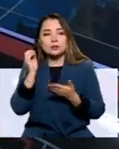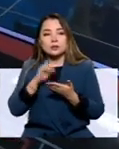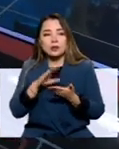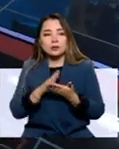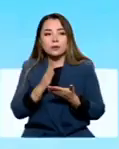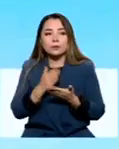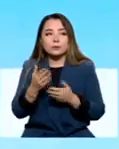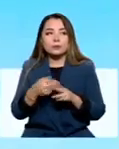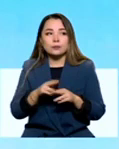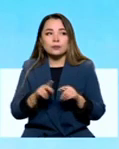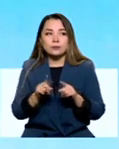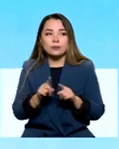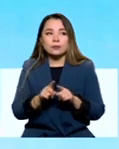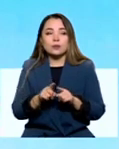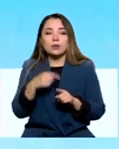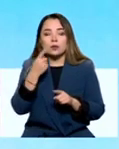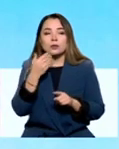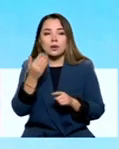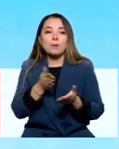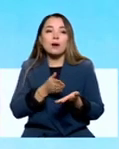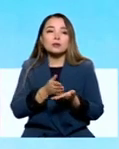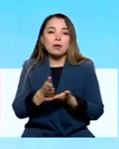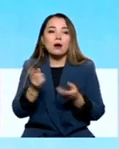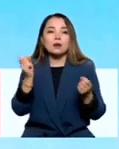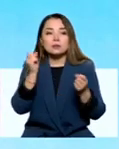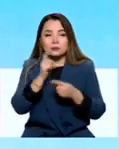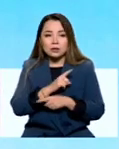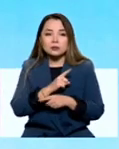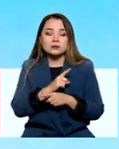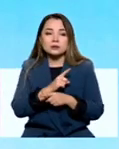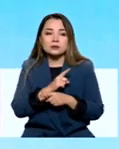идентификациялы ошалды өшірді. Алардың бір бағытын анықтаған бір